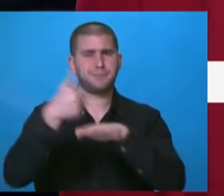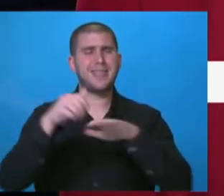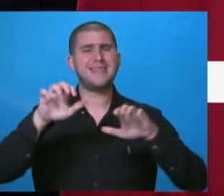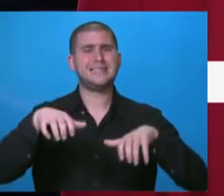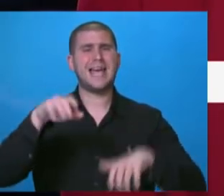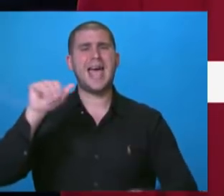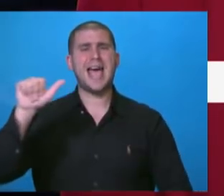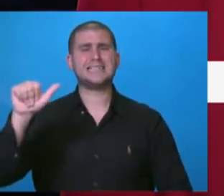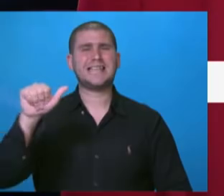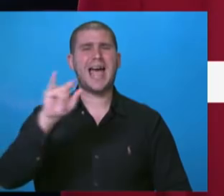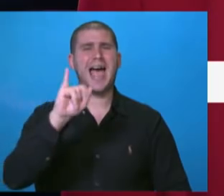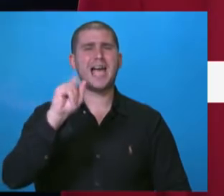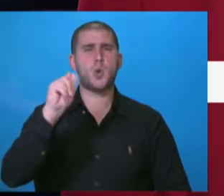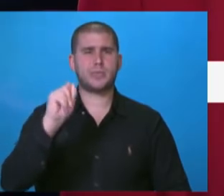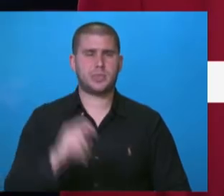חיות.